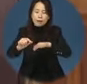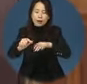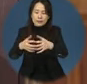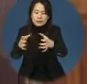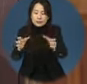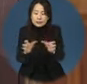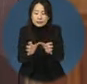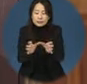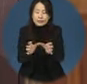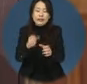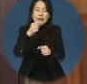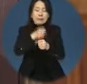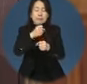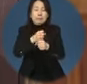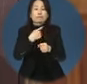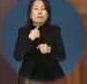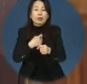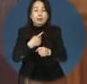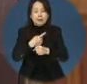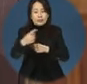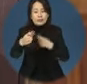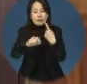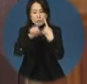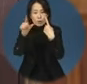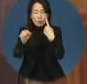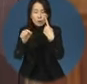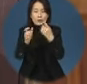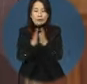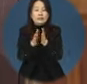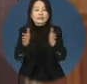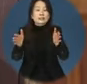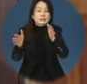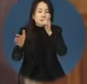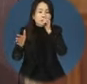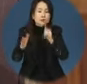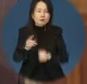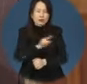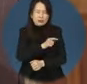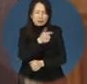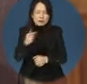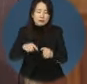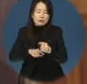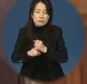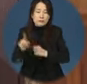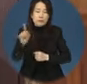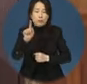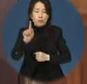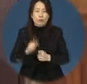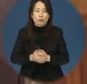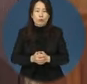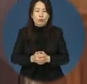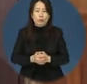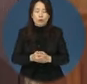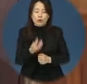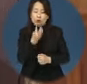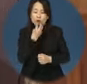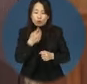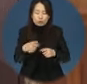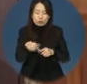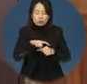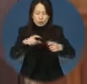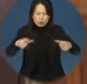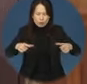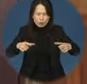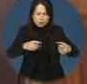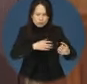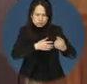만들었습니다 이게 내 1월달에 출금 하게 되어 있는데요 그것이 이제 가장 큰 의미를 갖는 것은 이 수도권 집중이 굉장히 심각하지